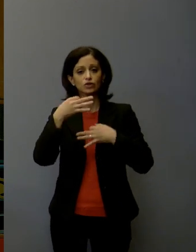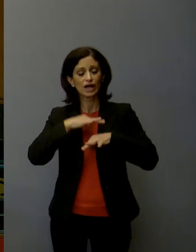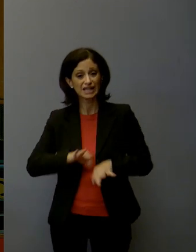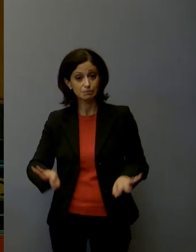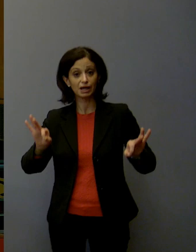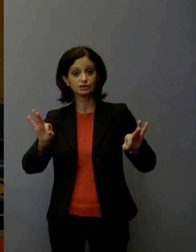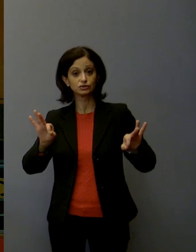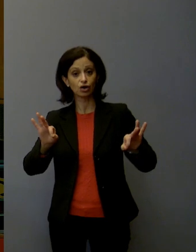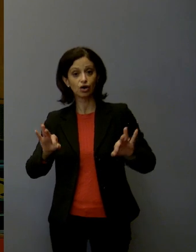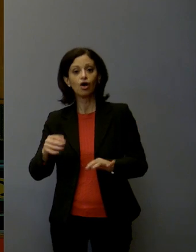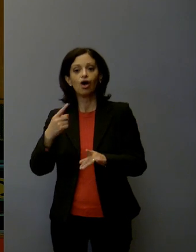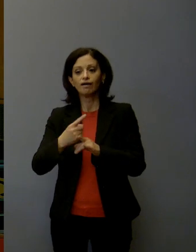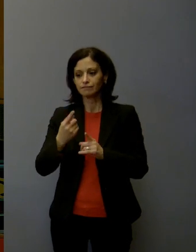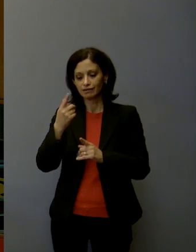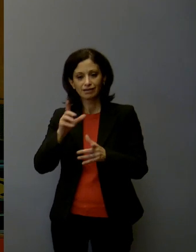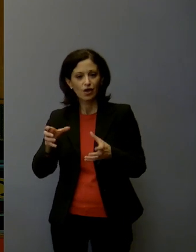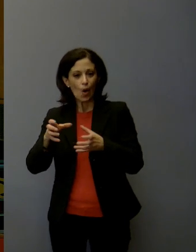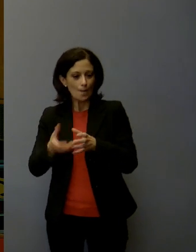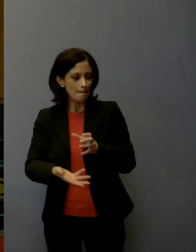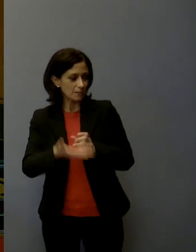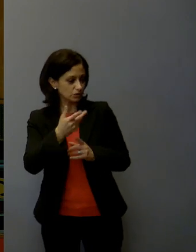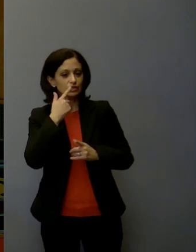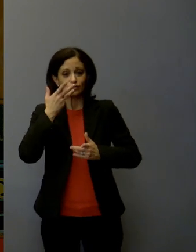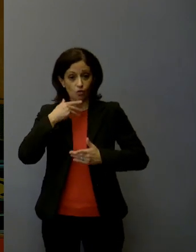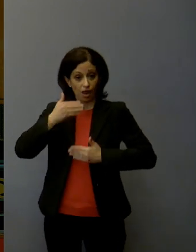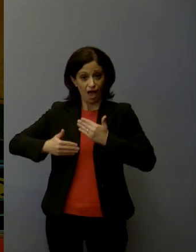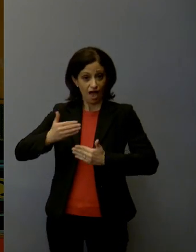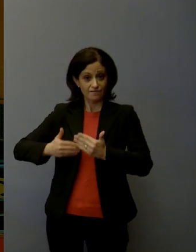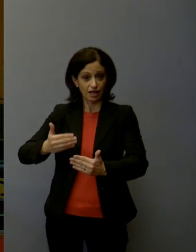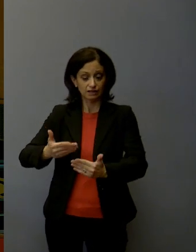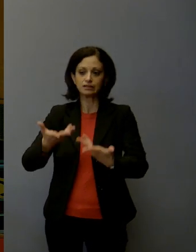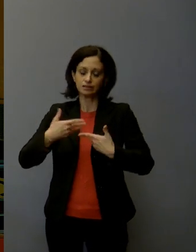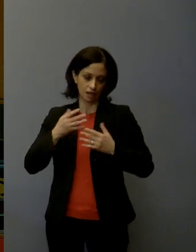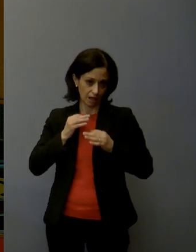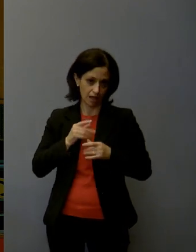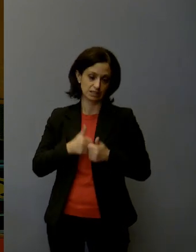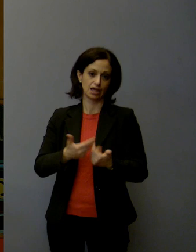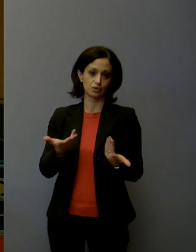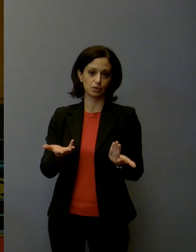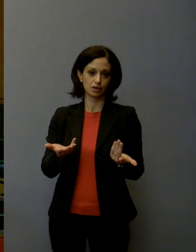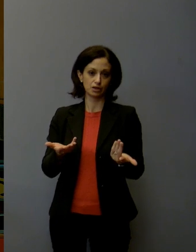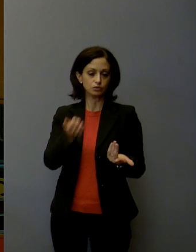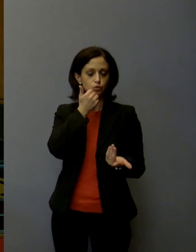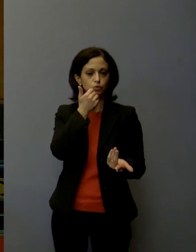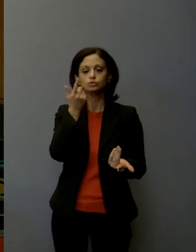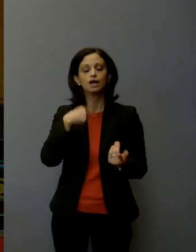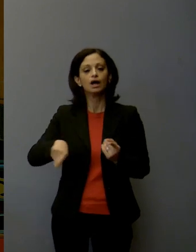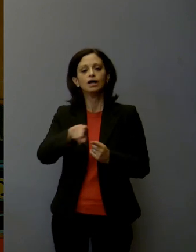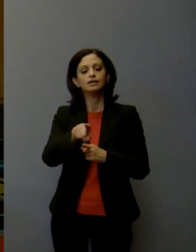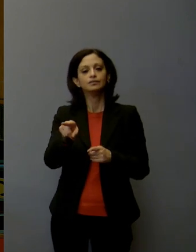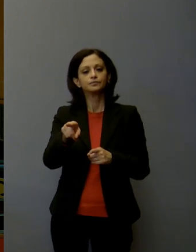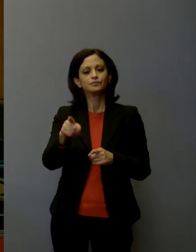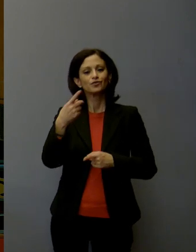vada anche verso i colleghi della maggioranza che vogliono continuare Scusate eh cioè avete la lo stesso avete